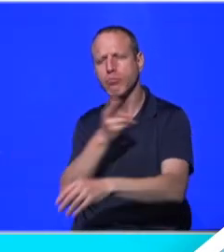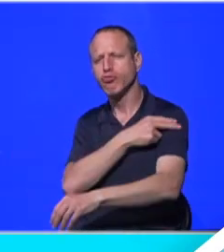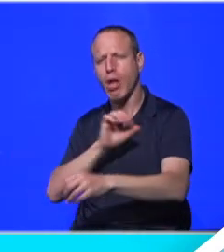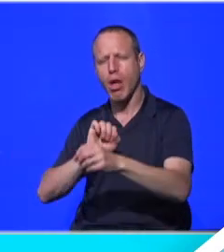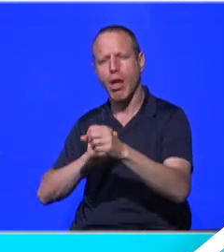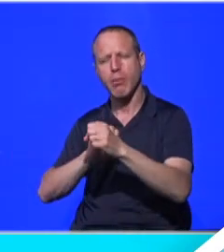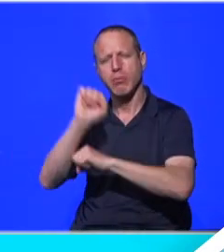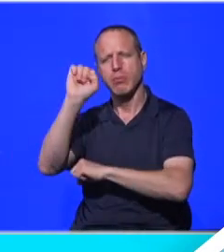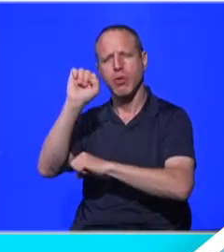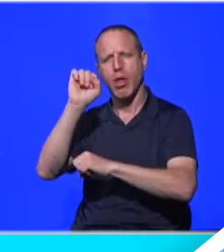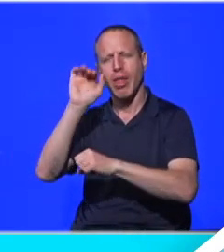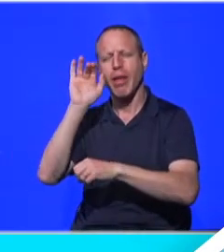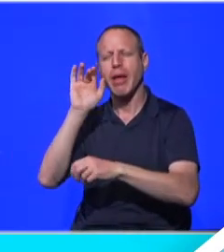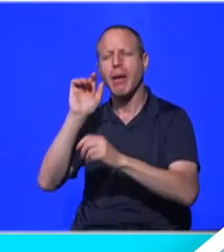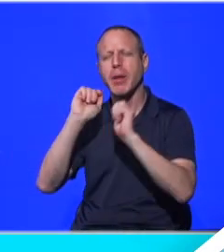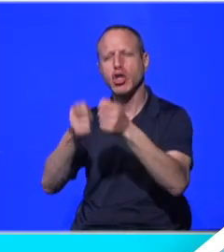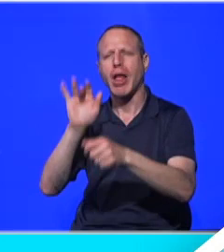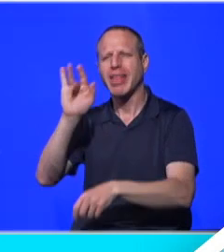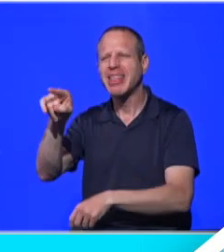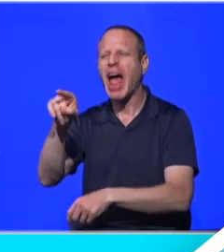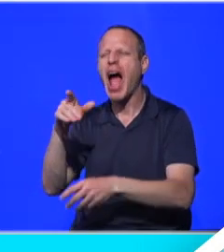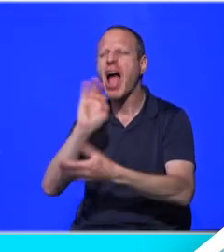אישום, נשמע קפקאי לחלוטין.